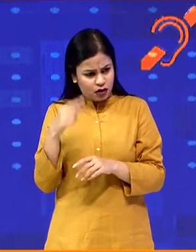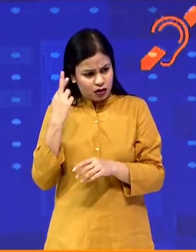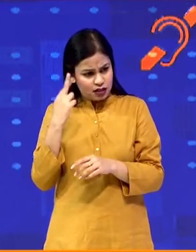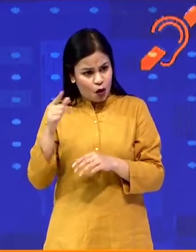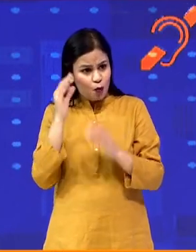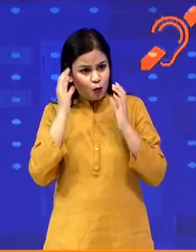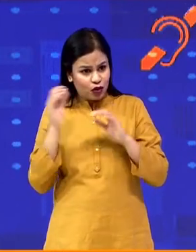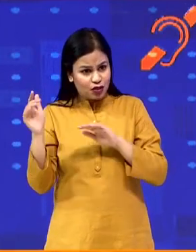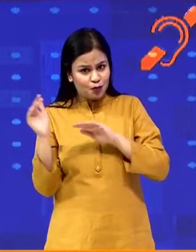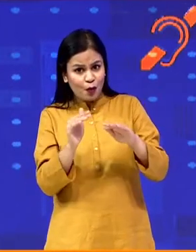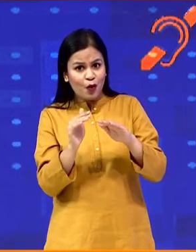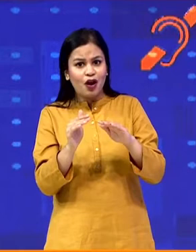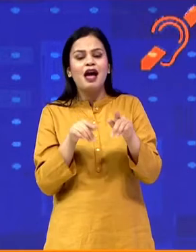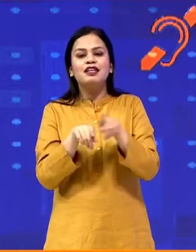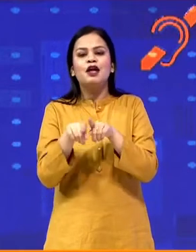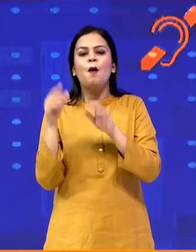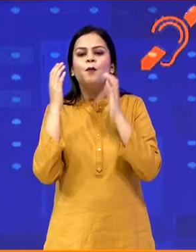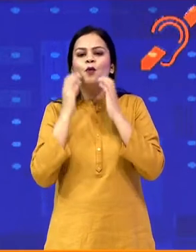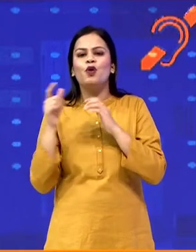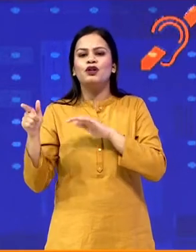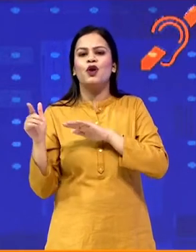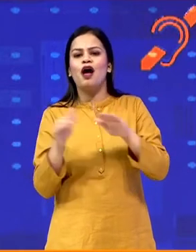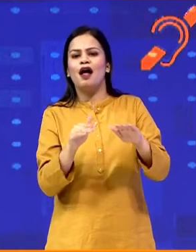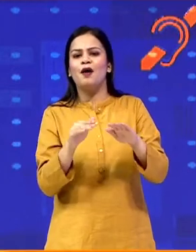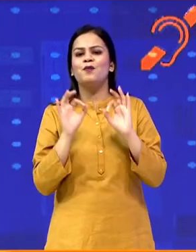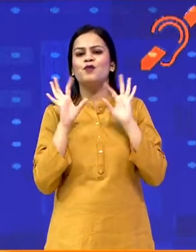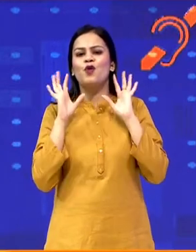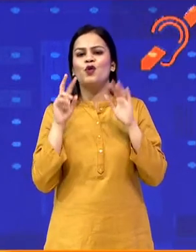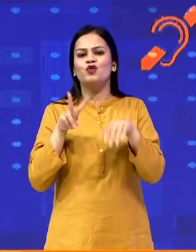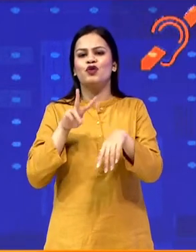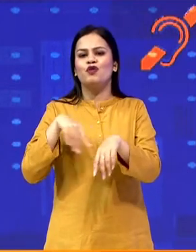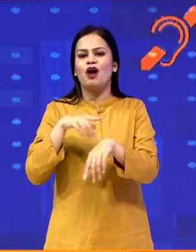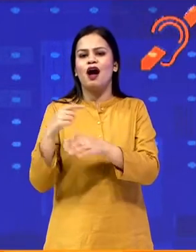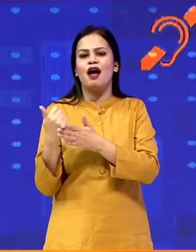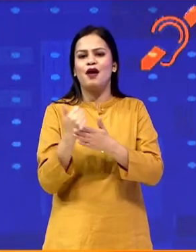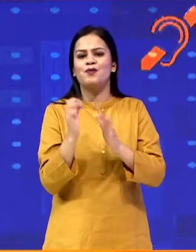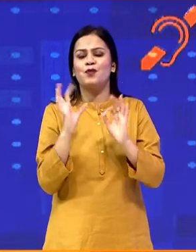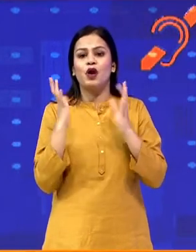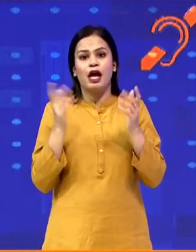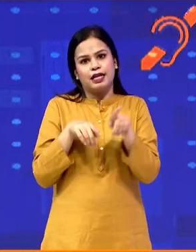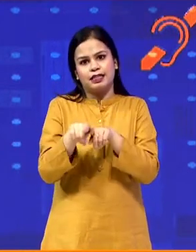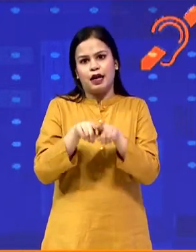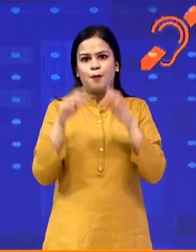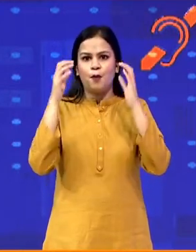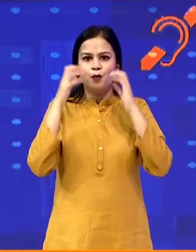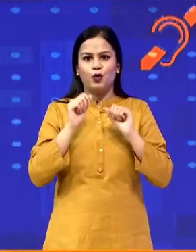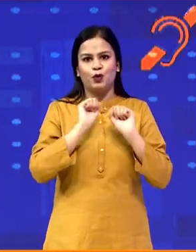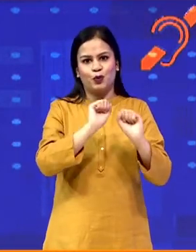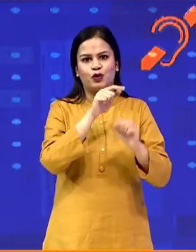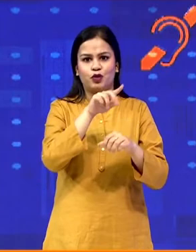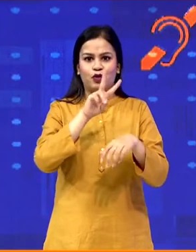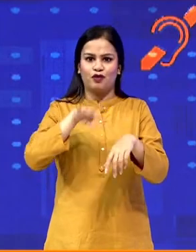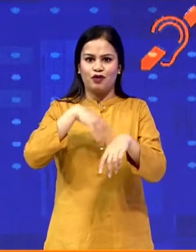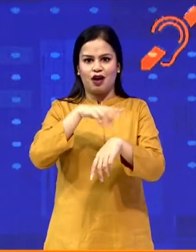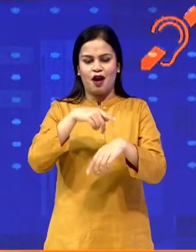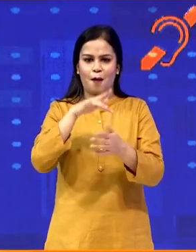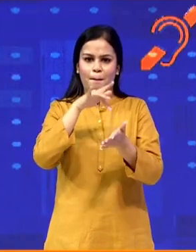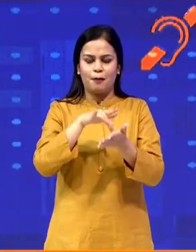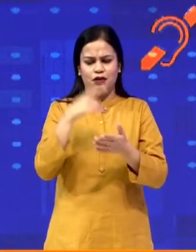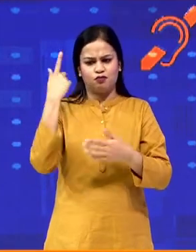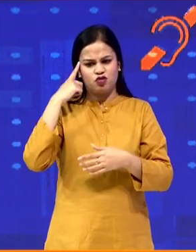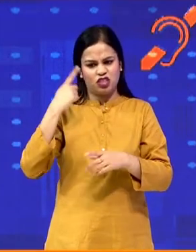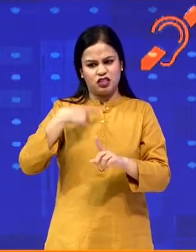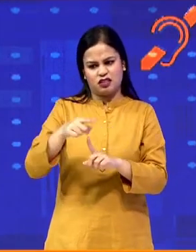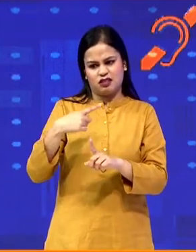मोदी जी ने यह तो मोदी जी की मदद कर रहे हैं 24 घंटे मोदी जी अगर 24 घंटे सत्ता में रहने के लिए है